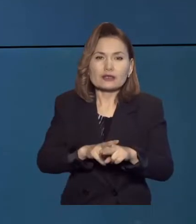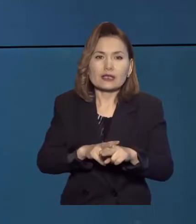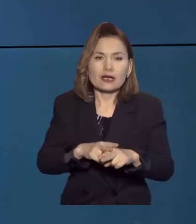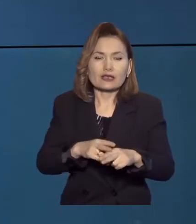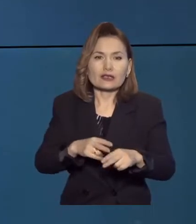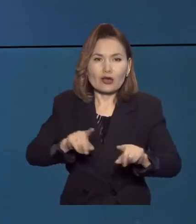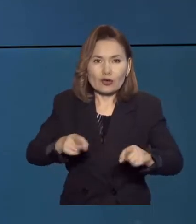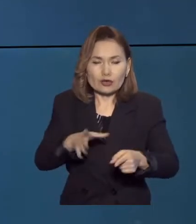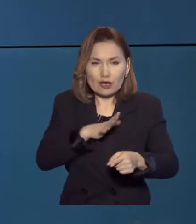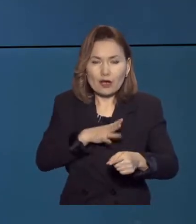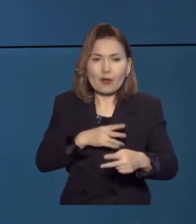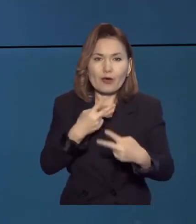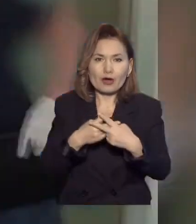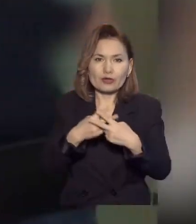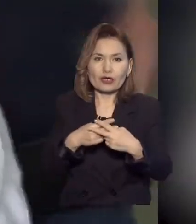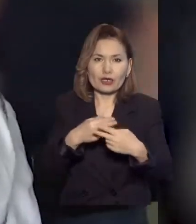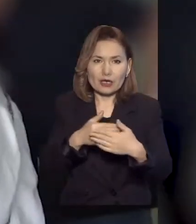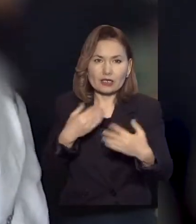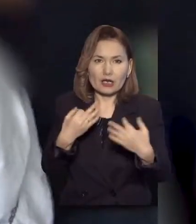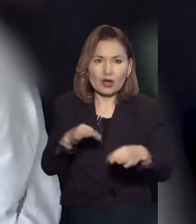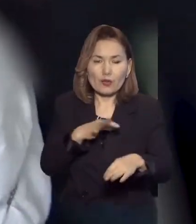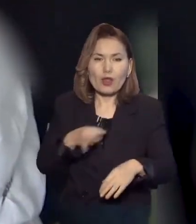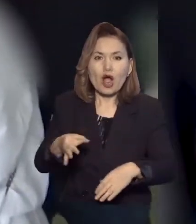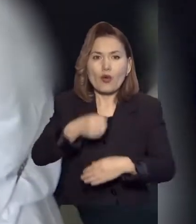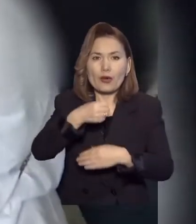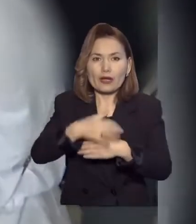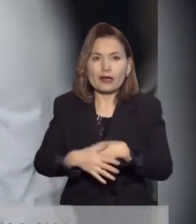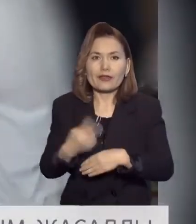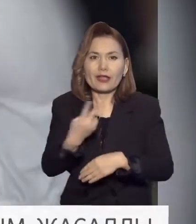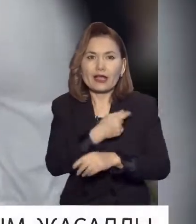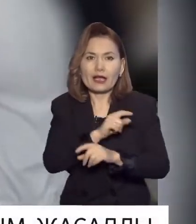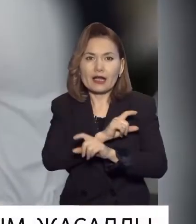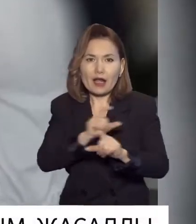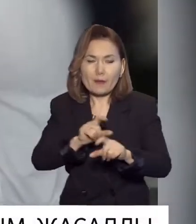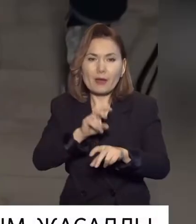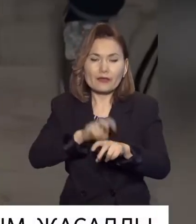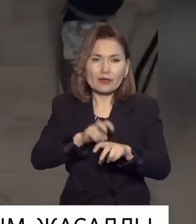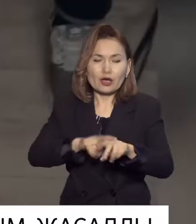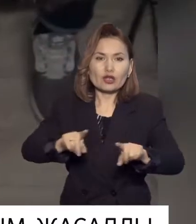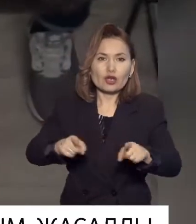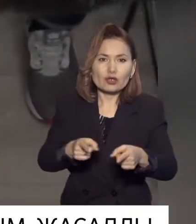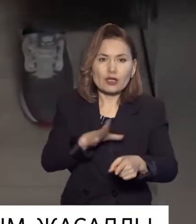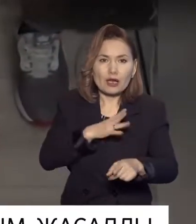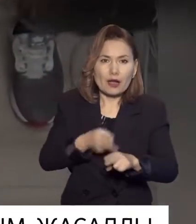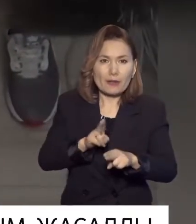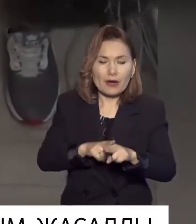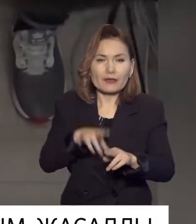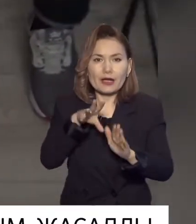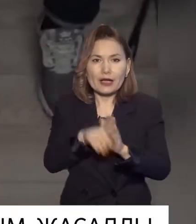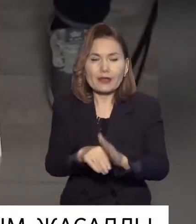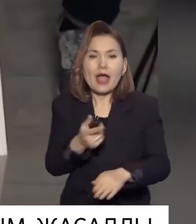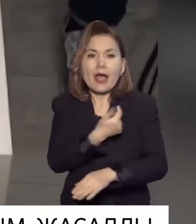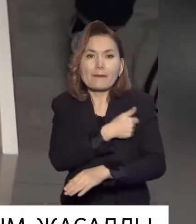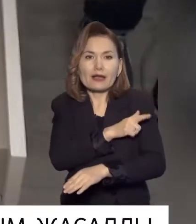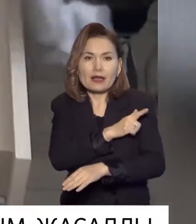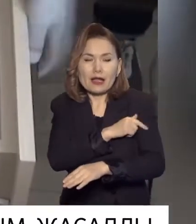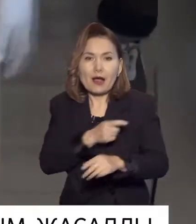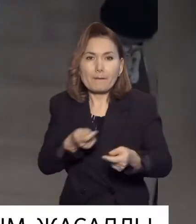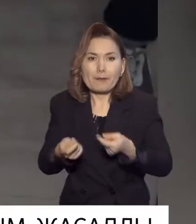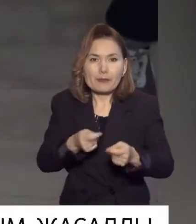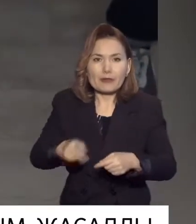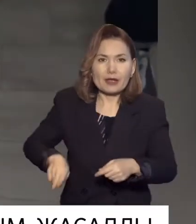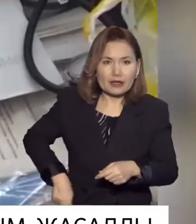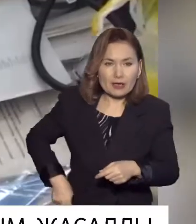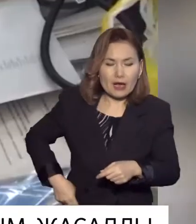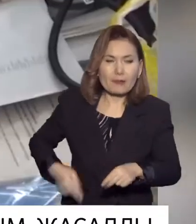кетті. Былтыр шілде айында облыс орталығындағы 2 емхананың қызметкерлері ұсталған еді. Олардың арасында медициналық мекеменің